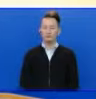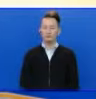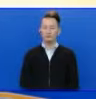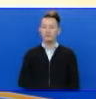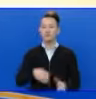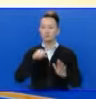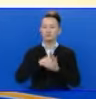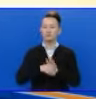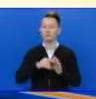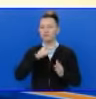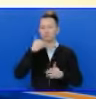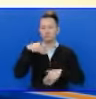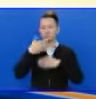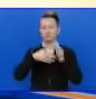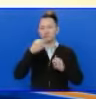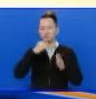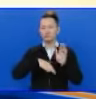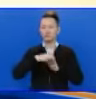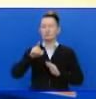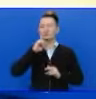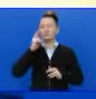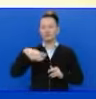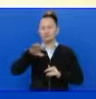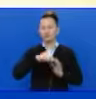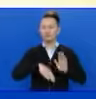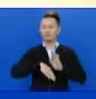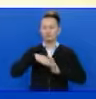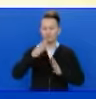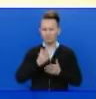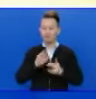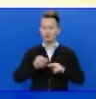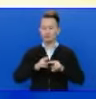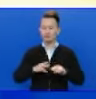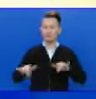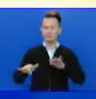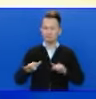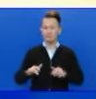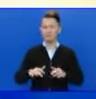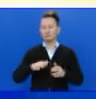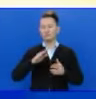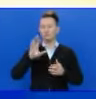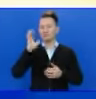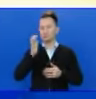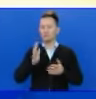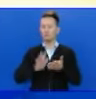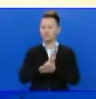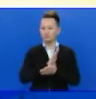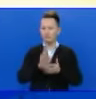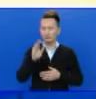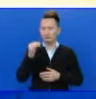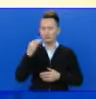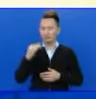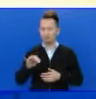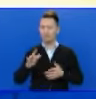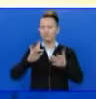өте көп дамыды. Жастарды бұдан қалмау керек. Сондықтан соған жағдайда тегін вайфай, интернет, сондай бұрыштар